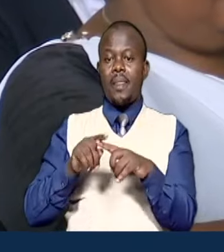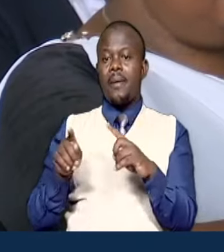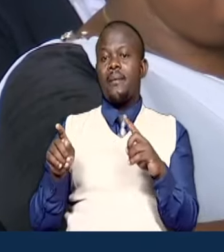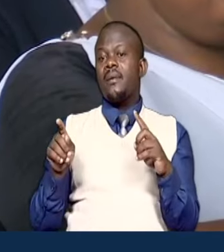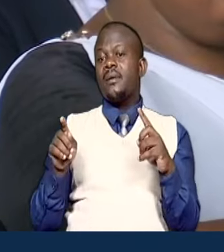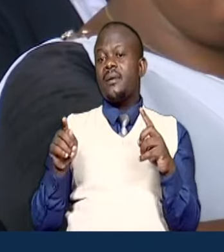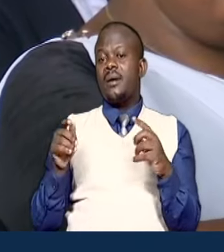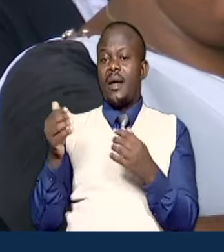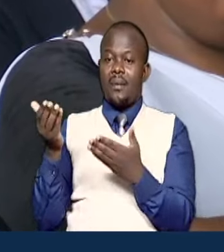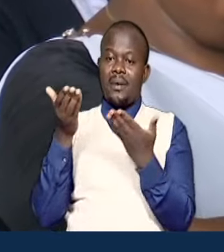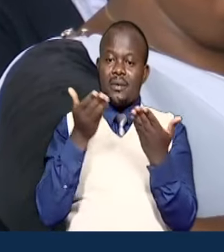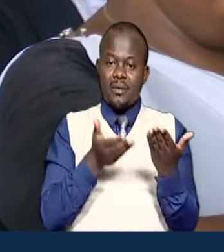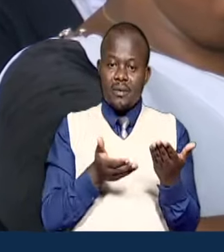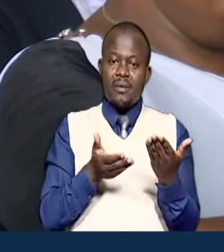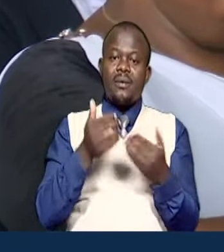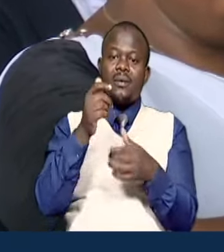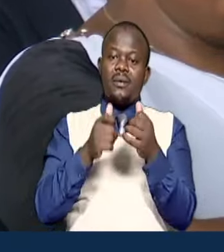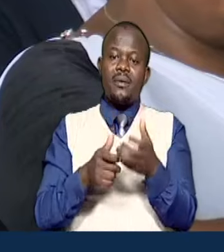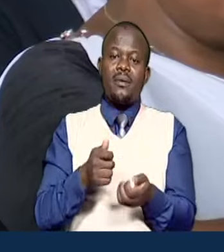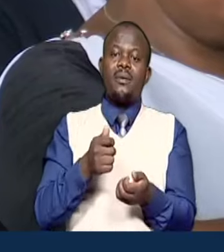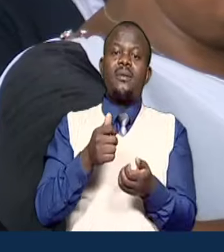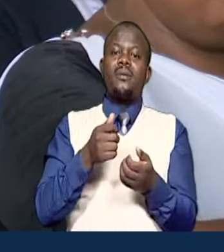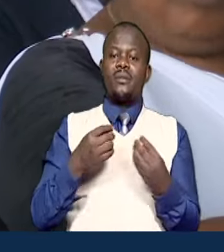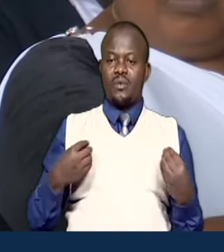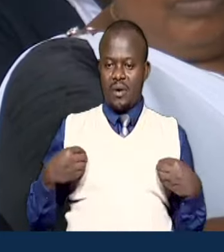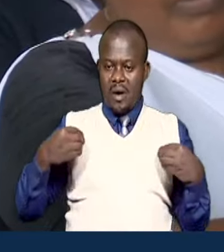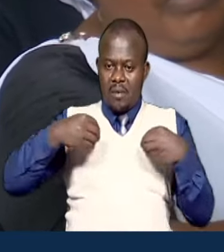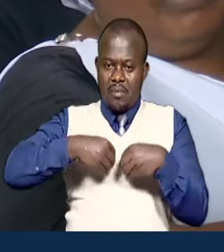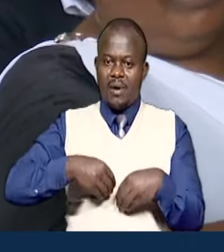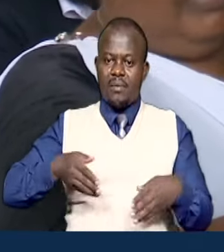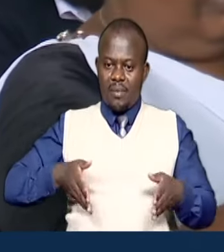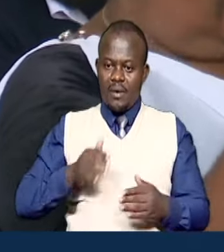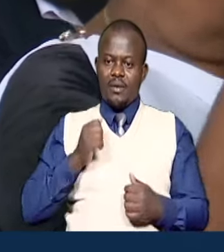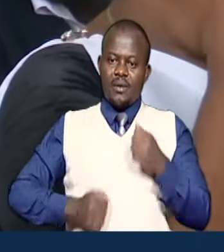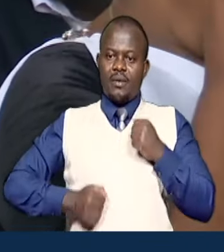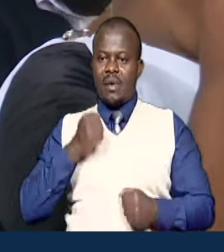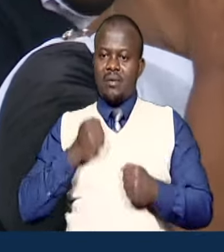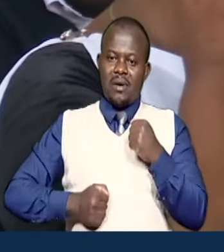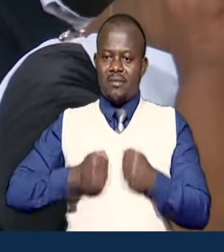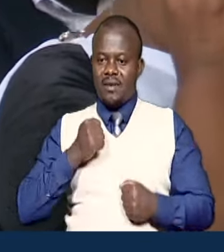bakaba tuzaniye amapantaro tukajya twambara amapantaro, tugakora amasiporo,